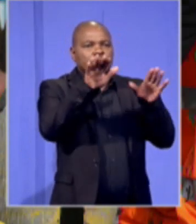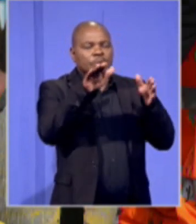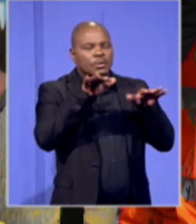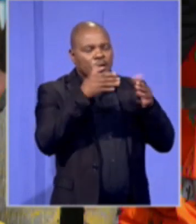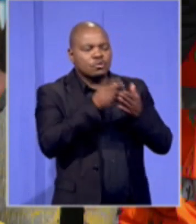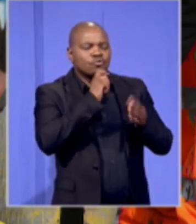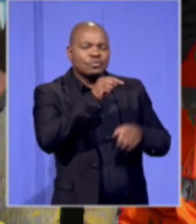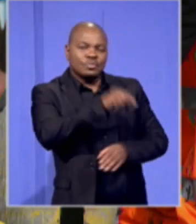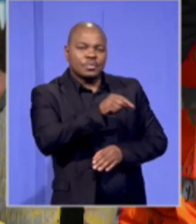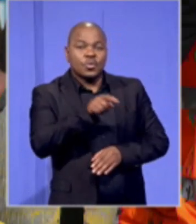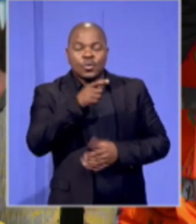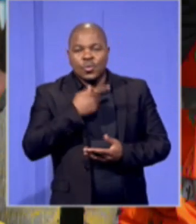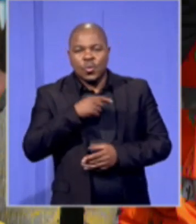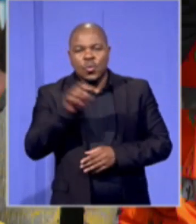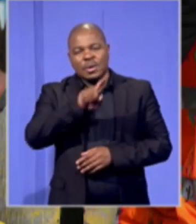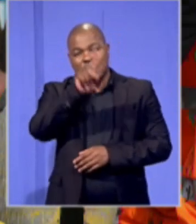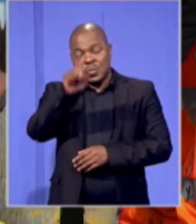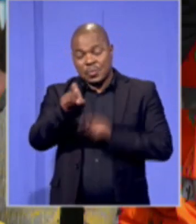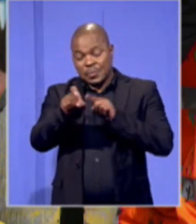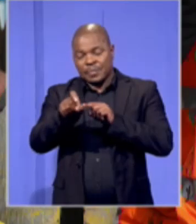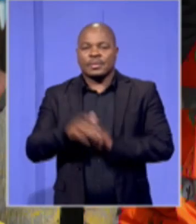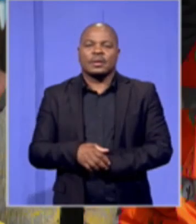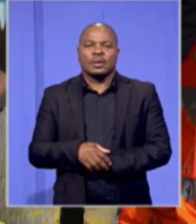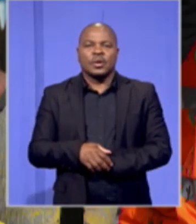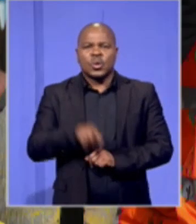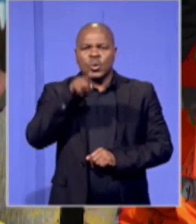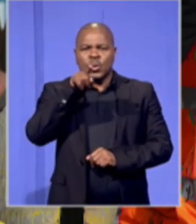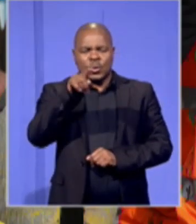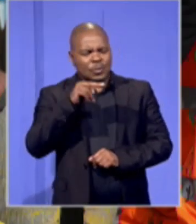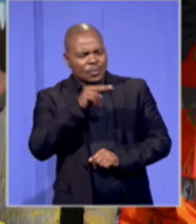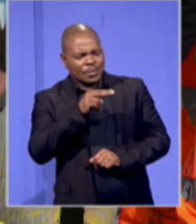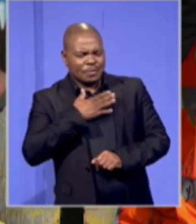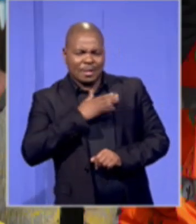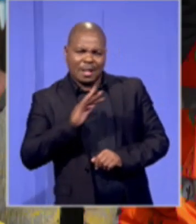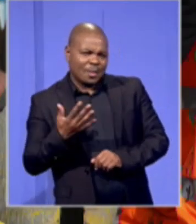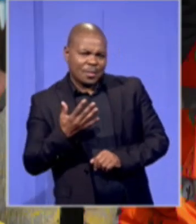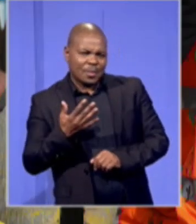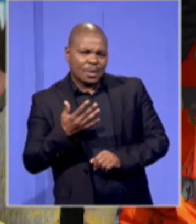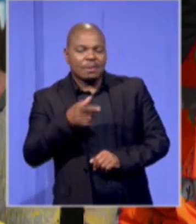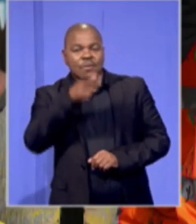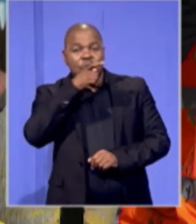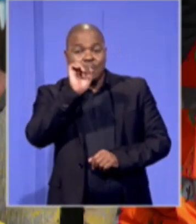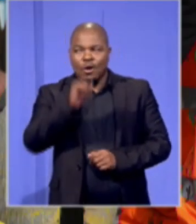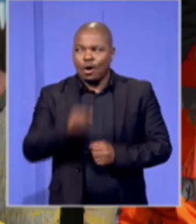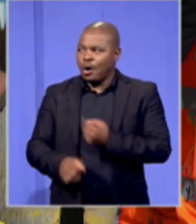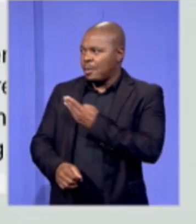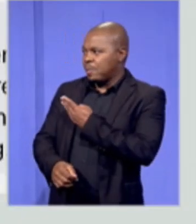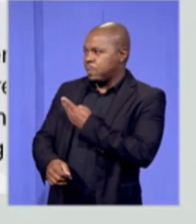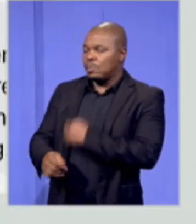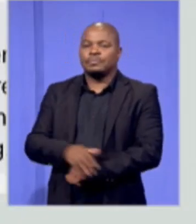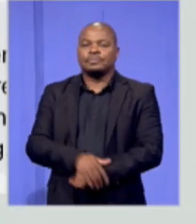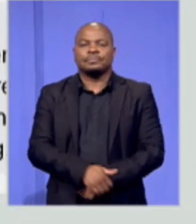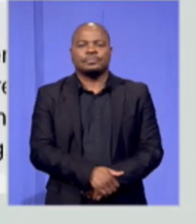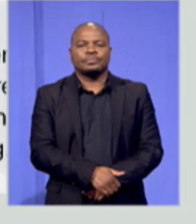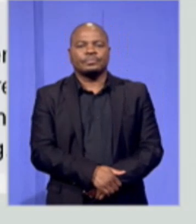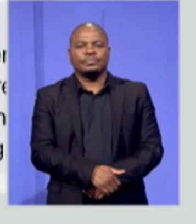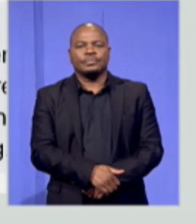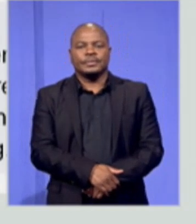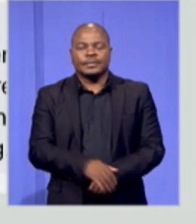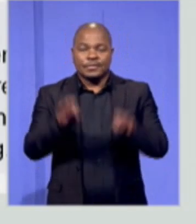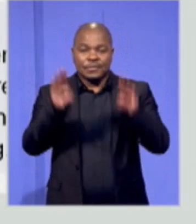baahi. Mme potso ya rona ka jeno ke hore kutlwiso ya hao ke efe ka molao ona, maikutlo a hao ke ana a latela. Ho